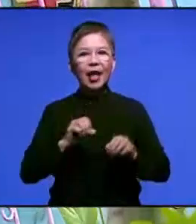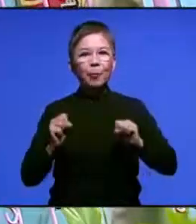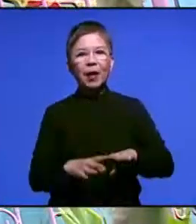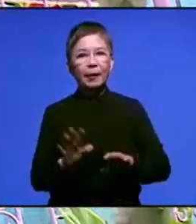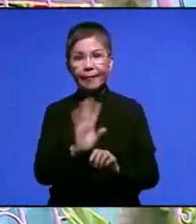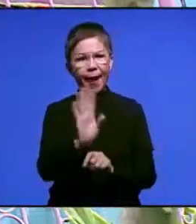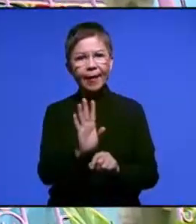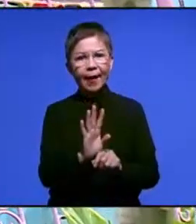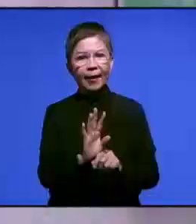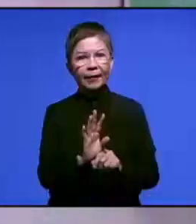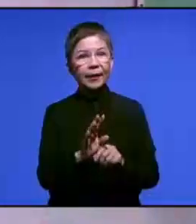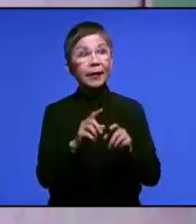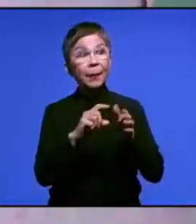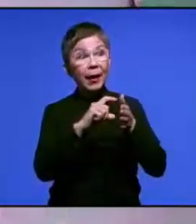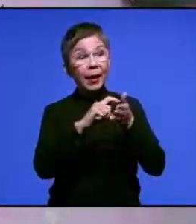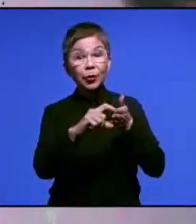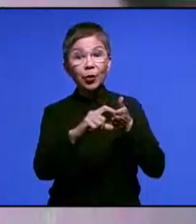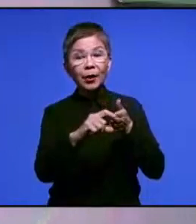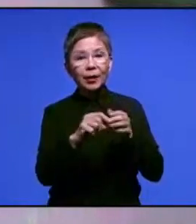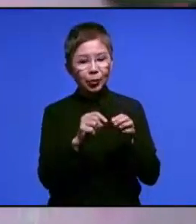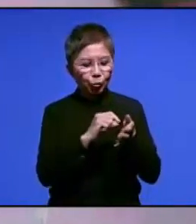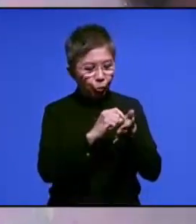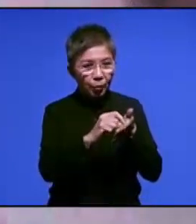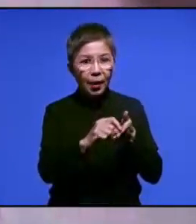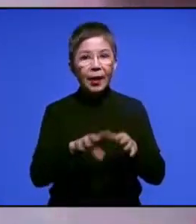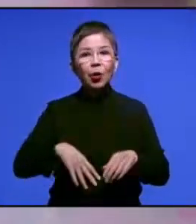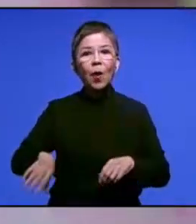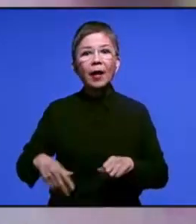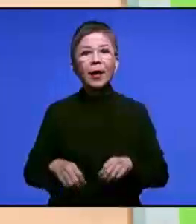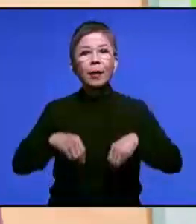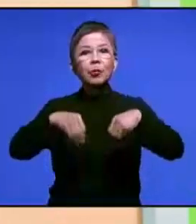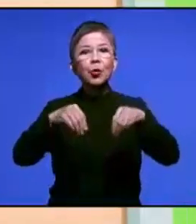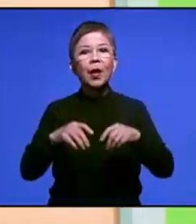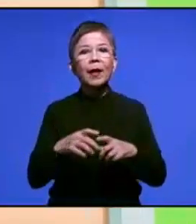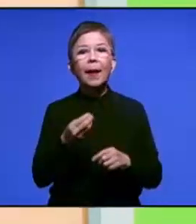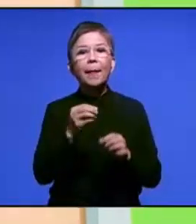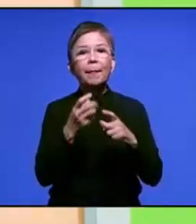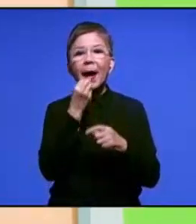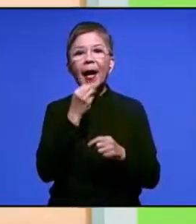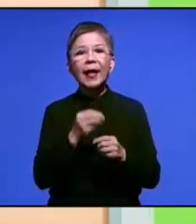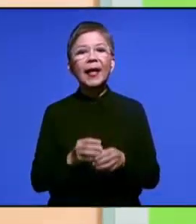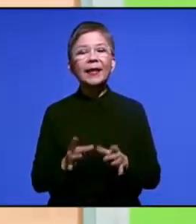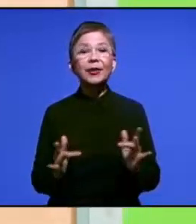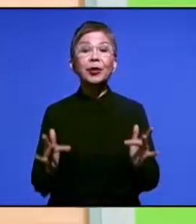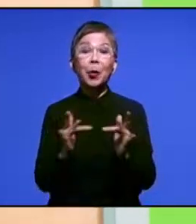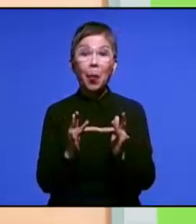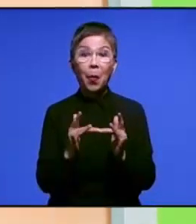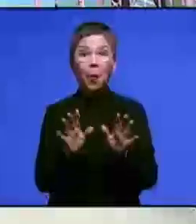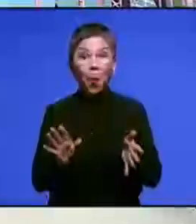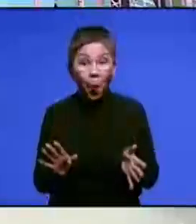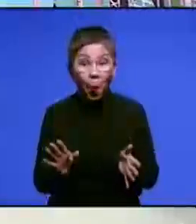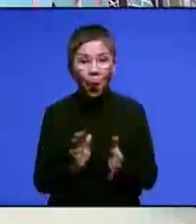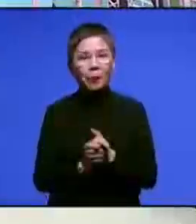praktik di sini, melainkan ada plang yang bertuliskan bahwa ia dan keluarga menjual sejumlah makanan ringan secara online. Dan saya tadi juga